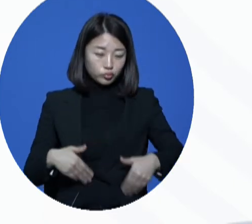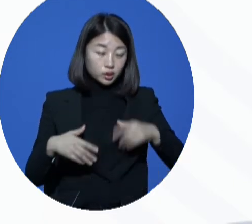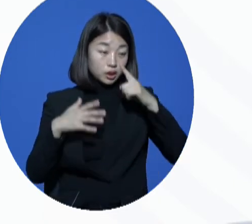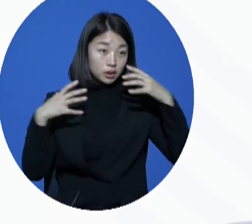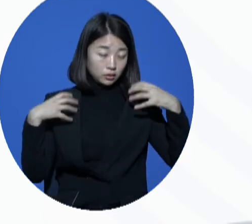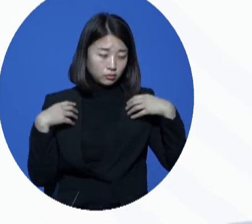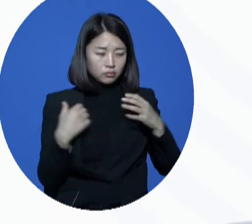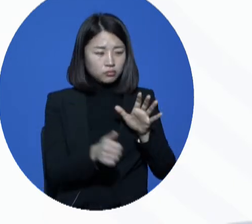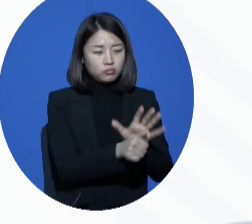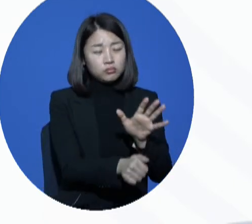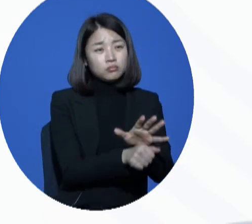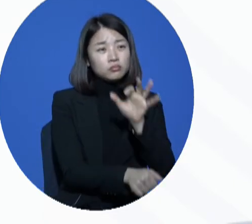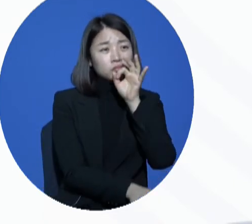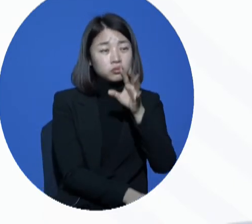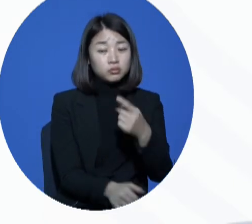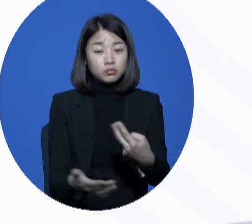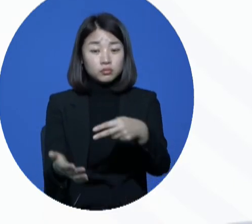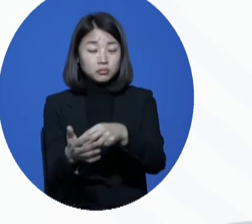팽배했었는데요.